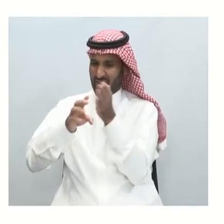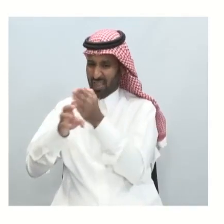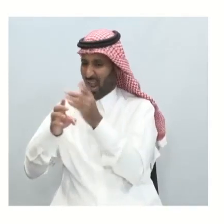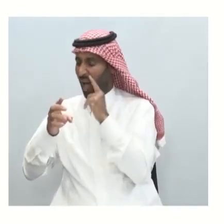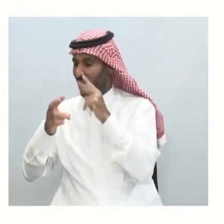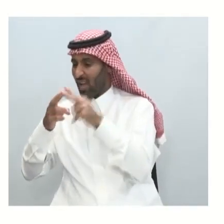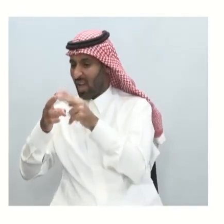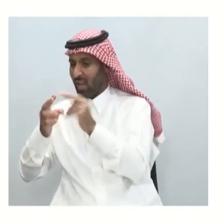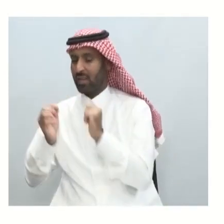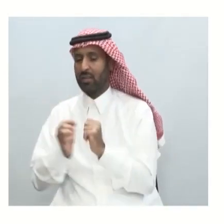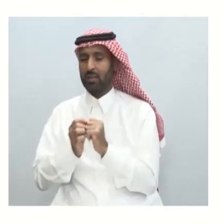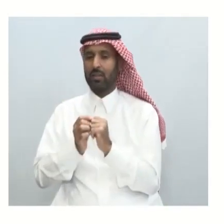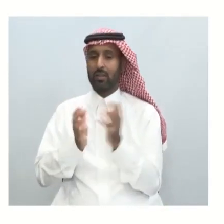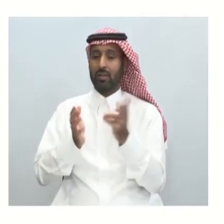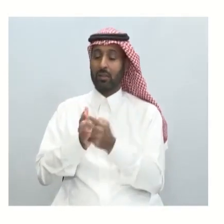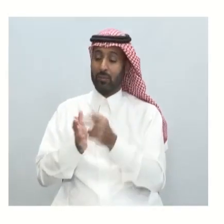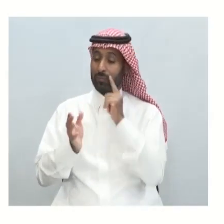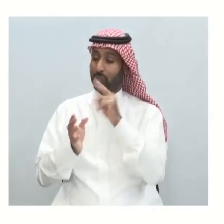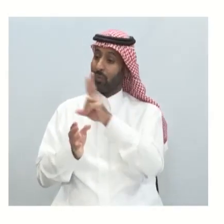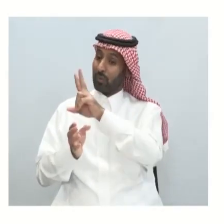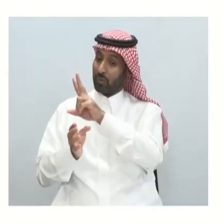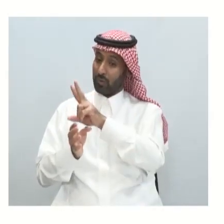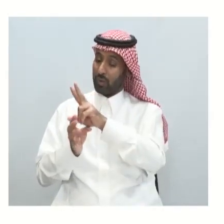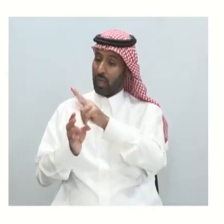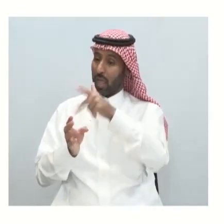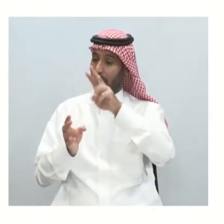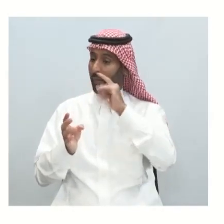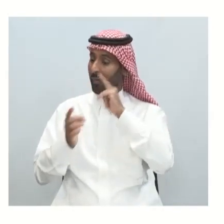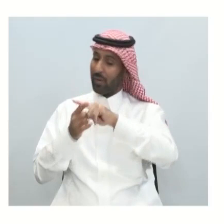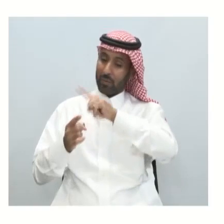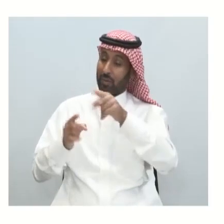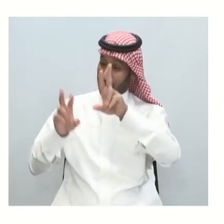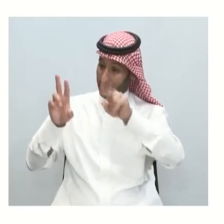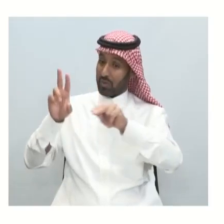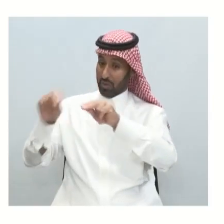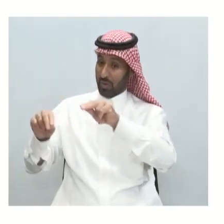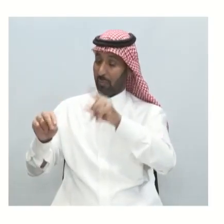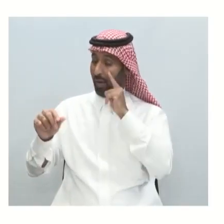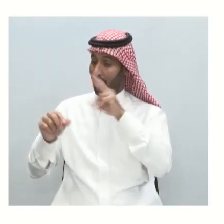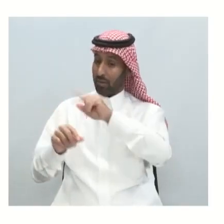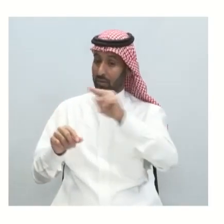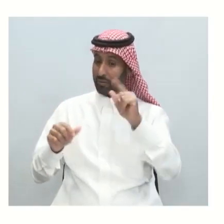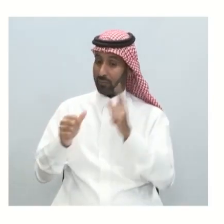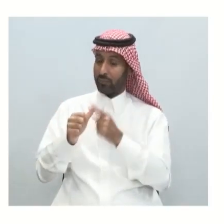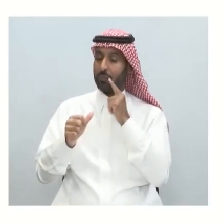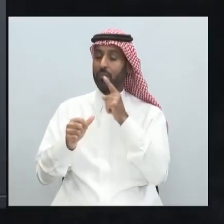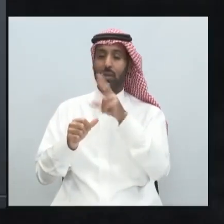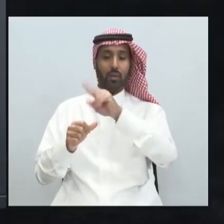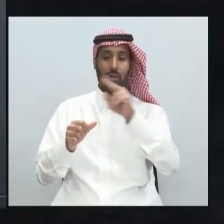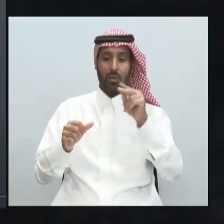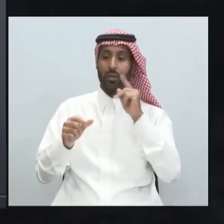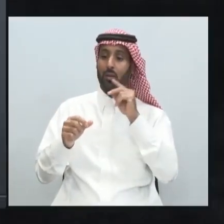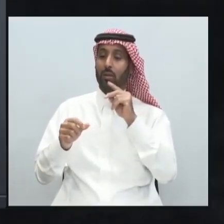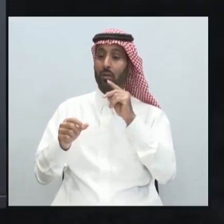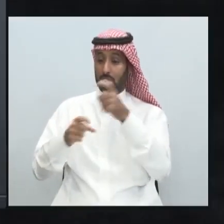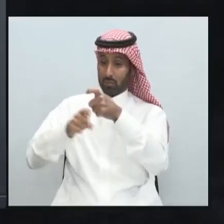واحد بالنسبه للجزيئات ذات الروابط التساهميه غير القطبيه لاحظ معي غير قطبيه هل